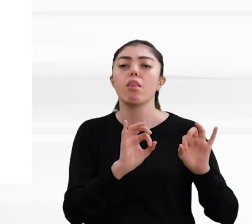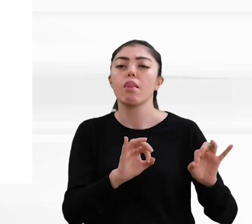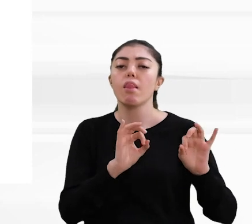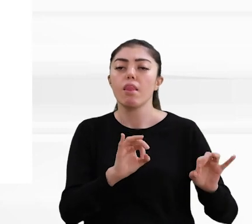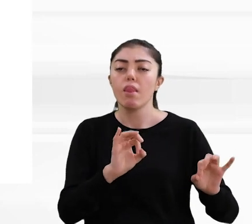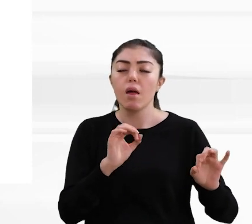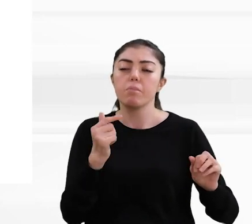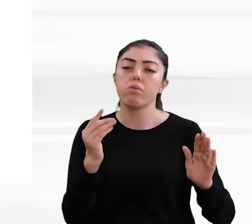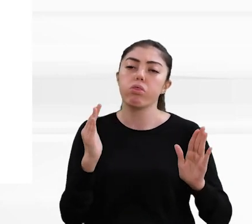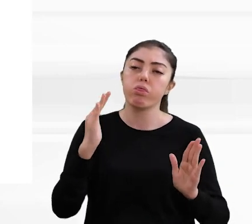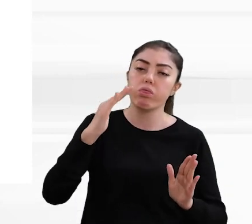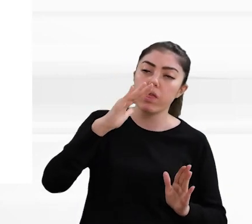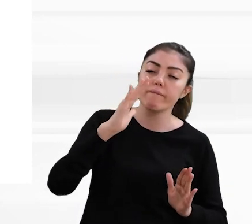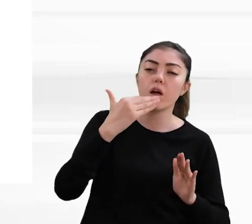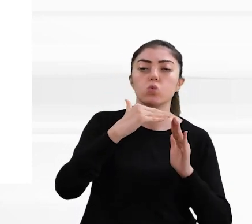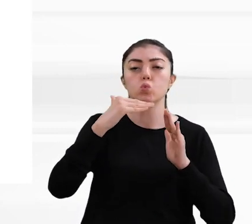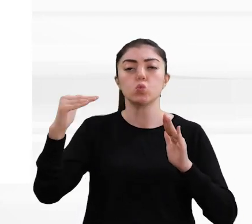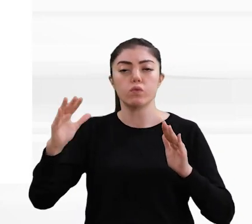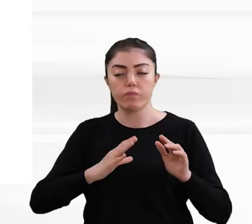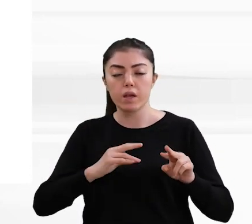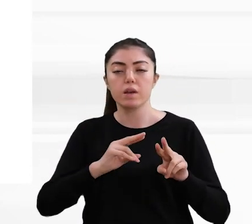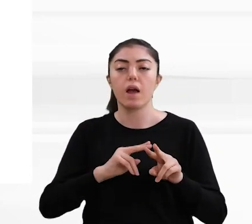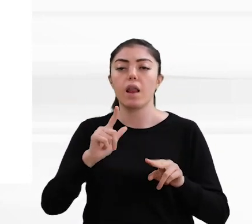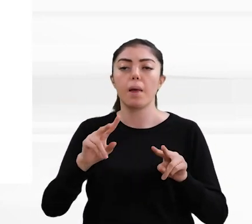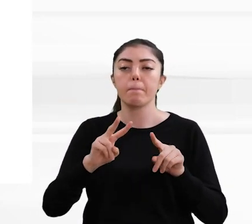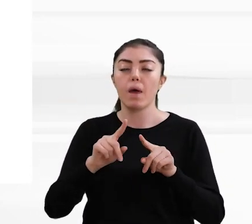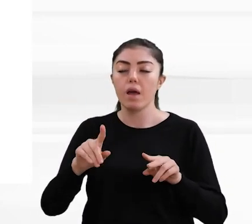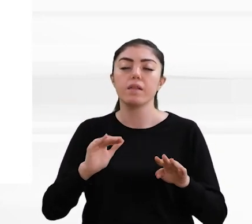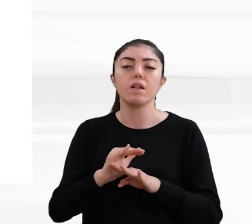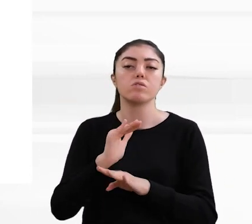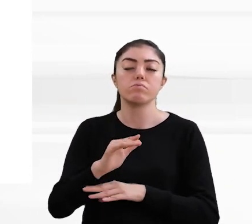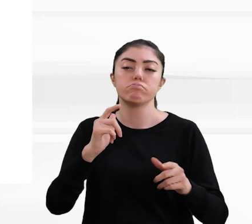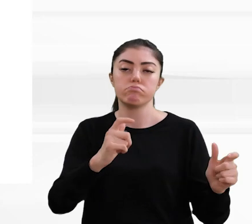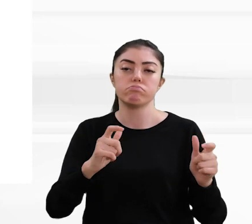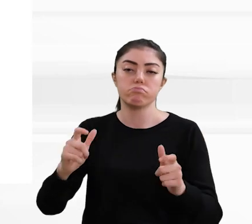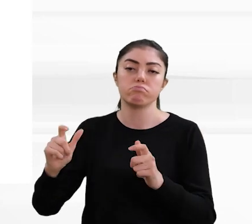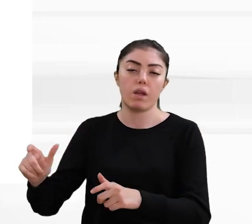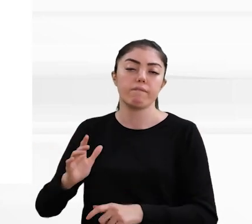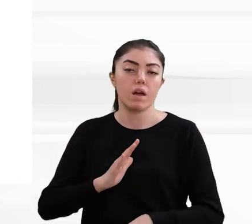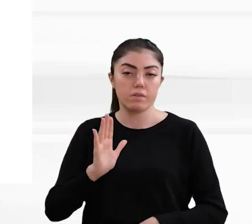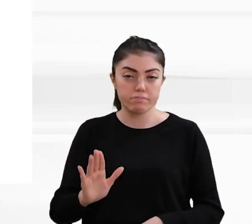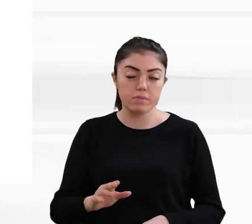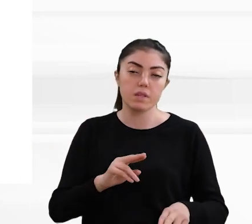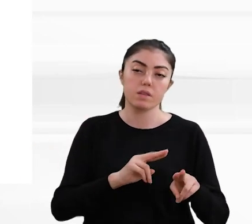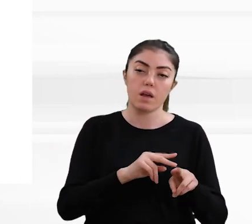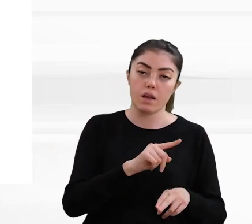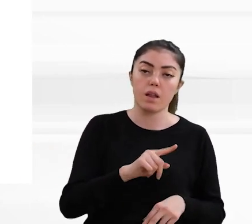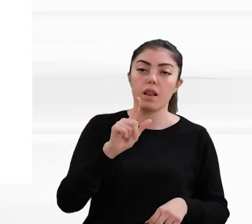kalma evleri elde edilir aşağıda kaleme popülasyonlarının hayatta kalma elleri verilmiştir